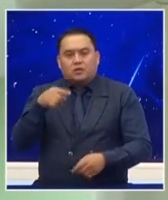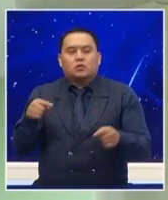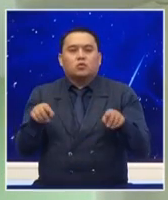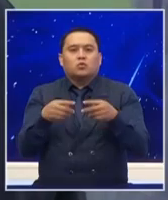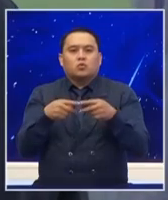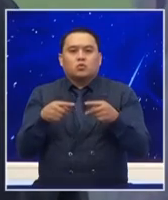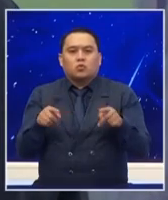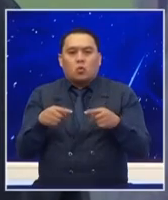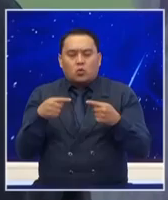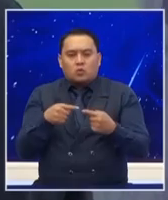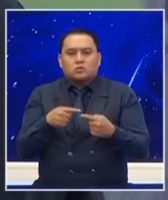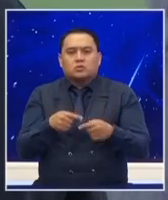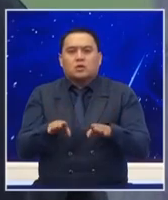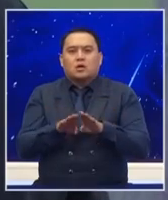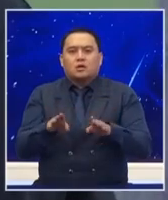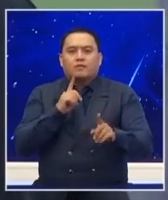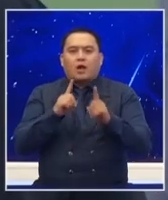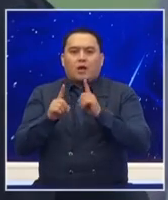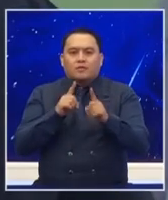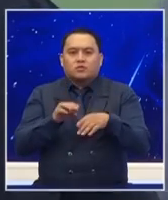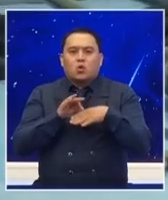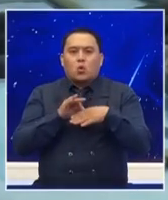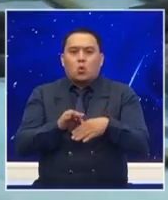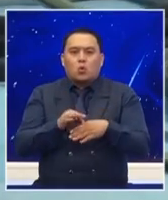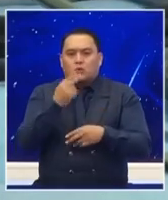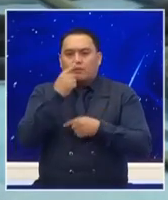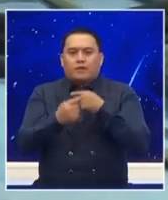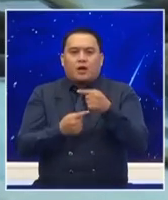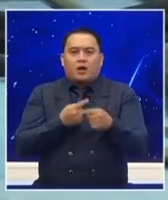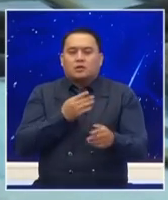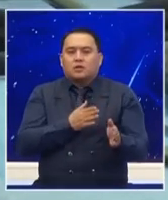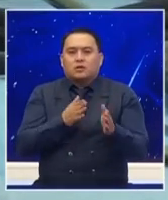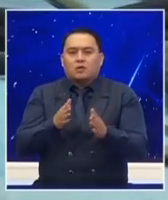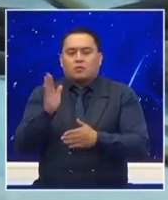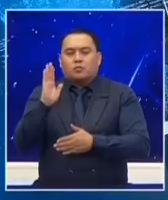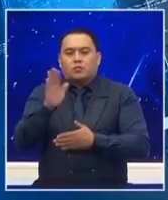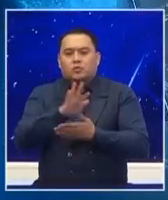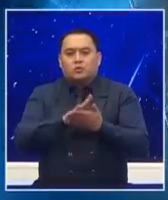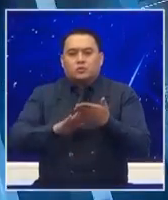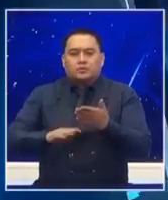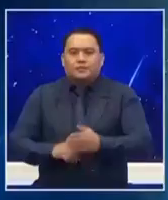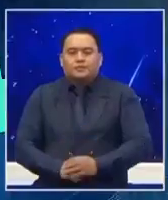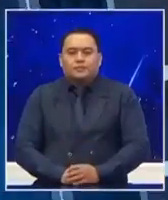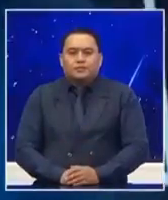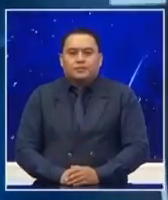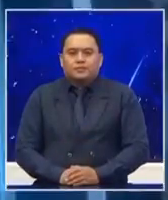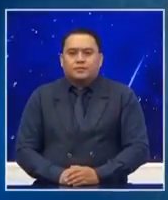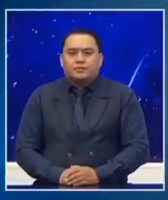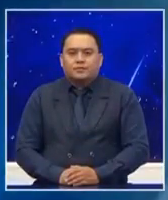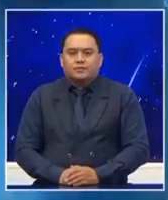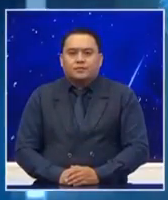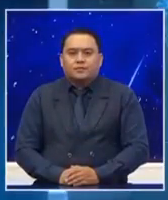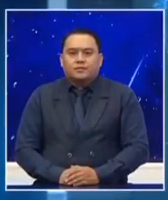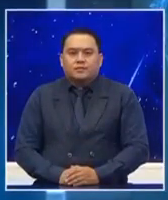осындай шеберлікті шыңдайтын конференцияларды өткізуді әдетке айналдырған әлі де жалғасады. Меруерт Қыдырбайқызы, Руслан Нұрмұхамбетов,